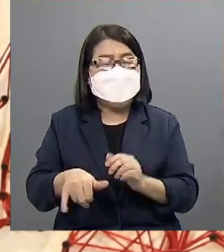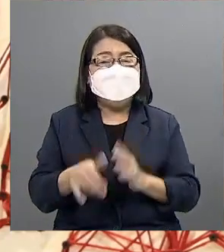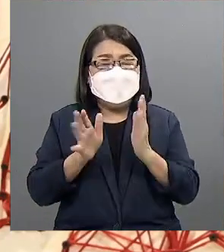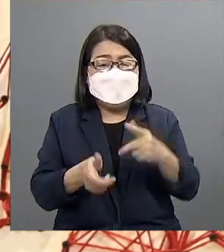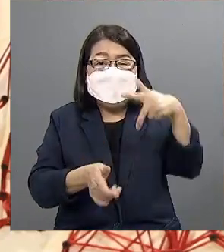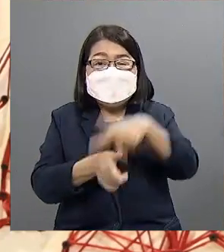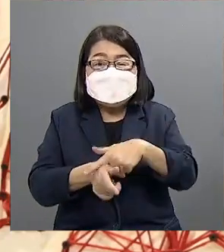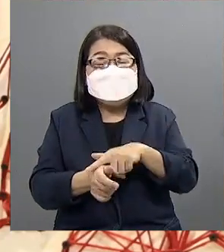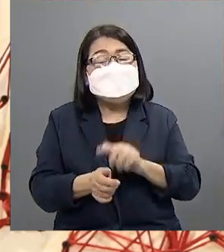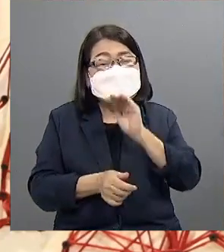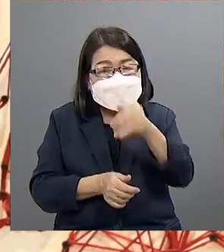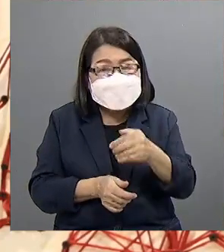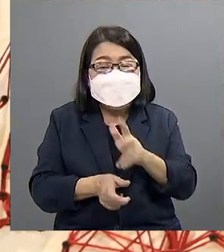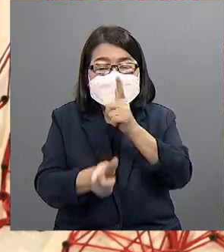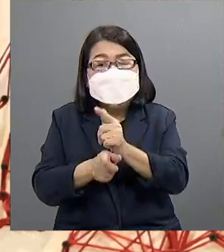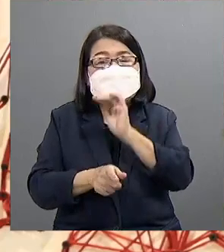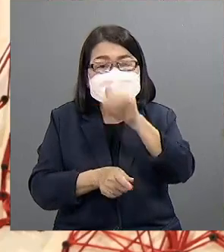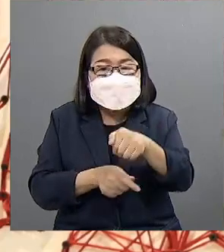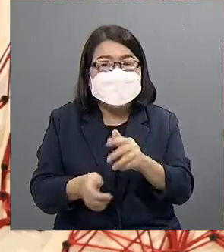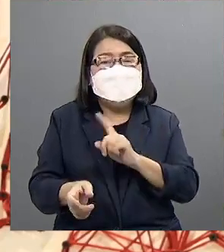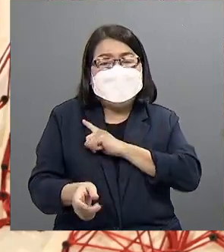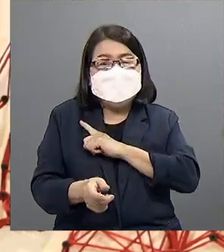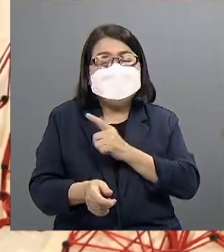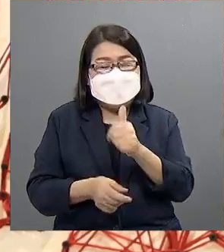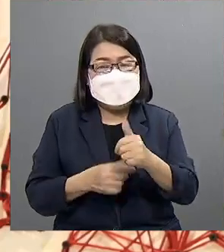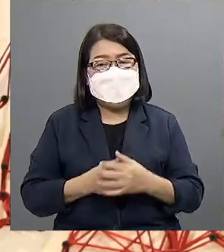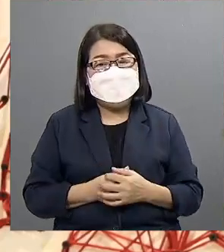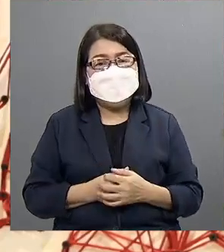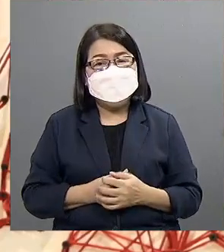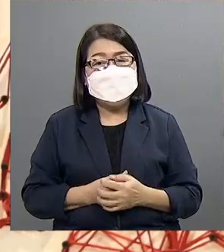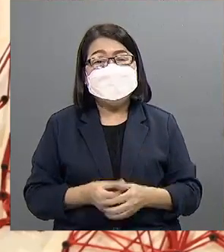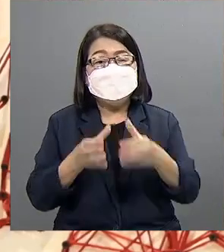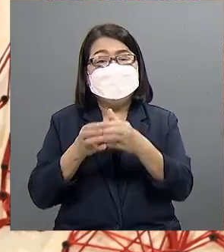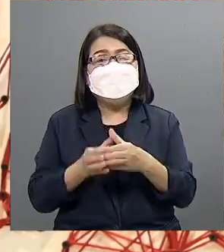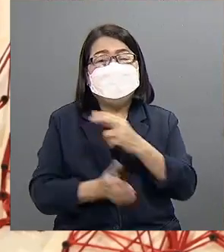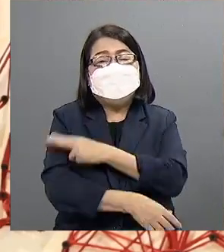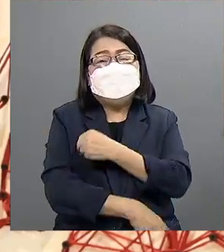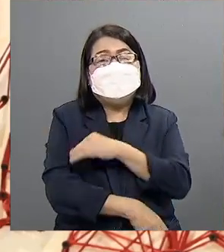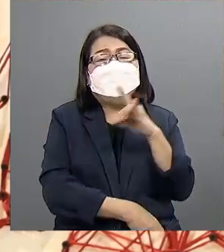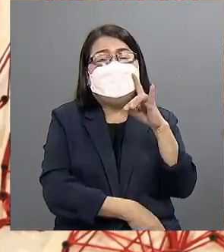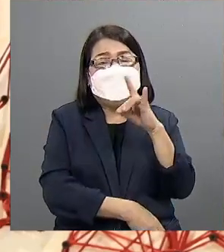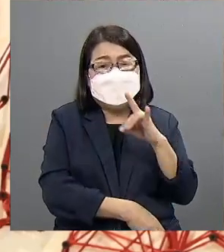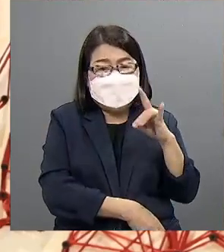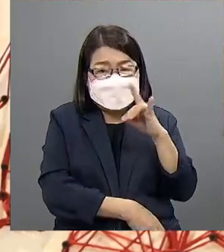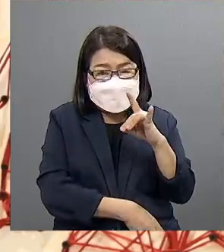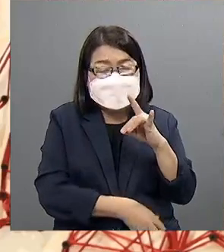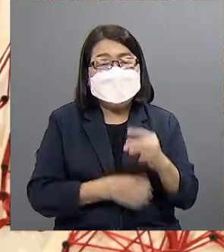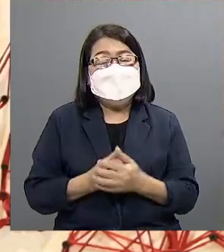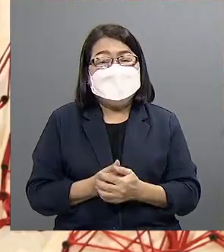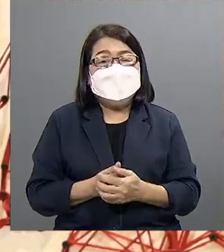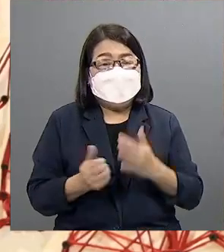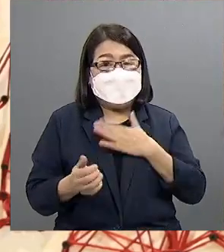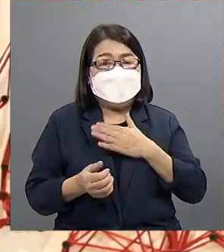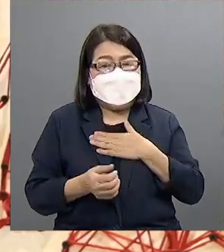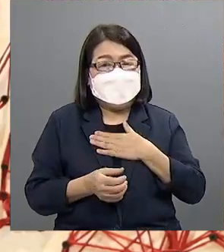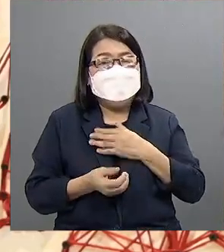ลช้างเหล่านั้นเนี่ยนะครับเป็นส่วนหนึ่งที่คณะสัตวแพทยศาสตร์และสัตววิทยาประยุกต์วิทยาลัยวิทยาศาสตร์